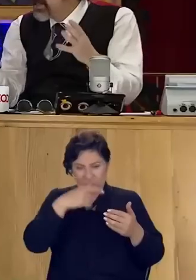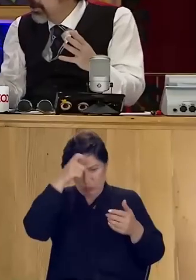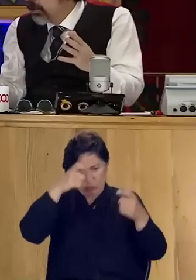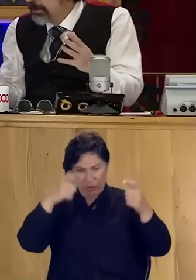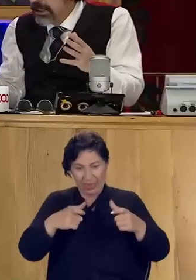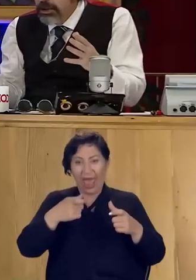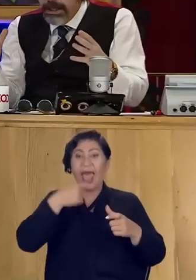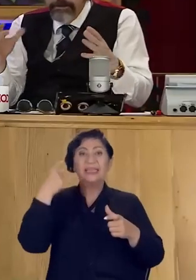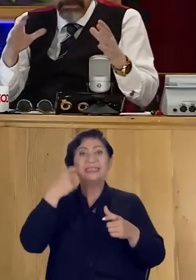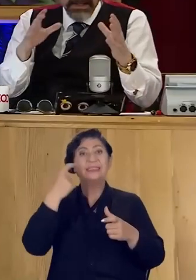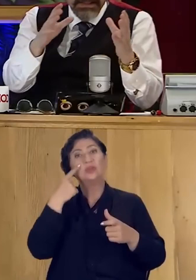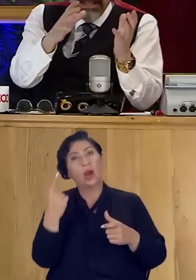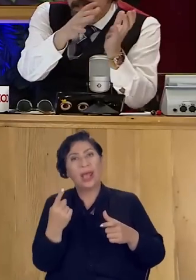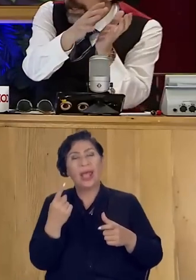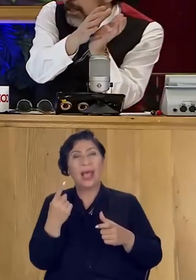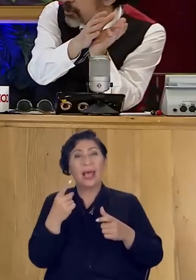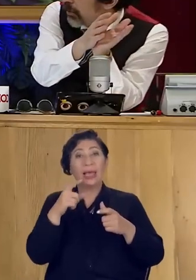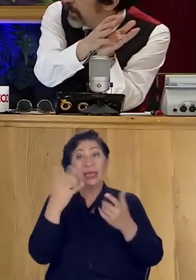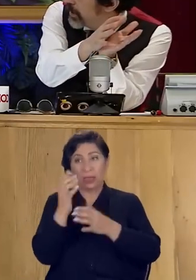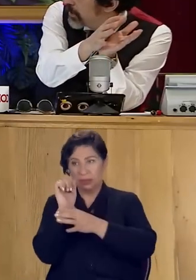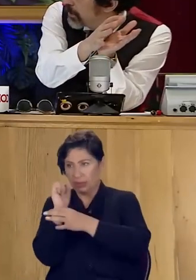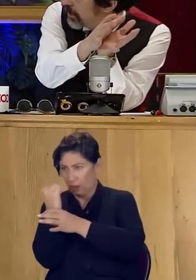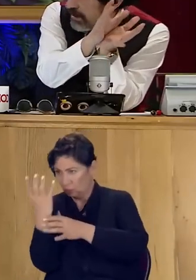ülkemizde eski normlara göre